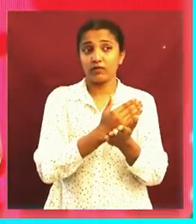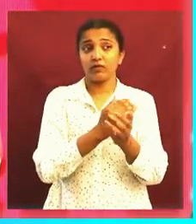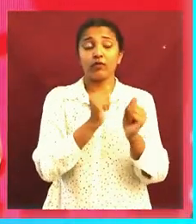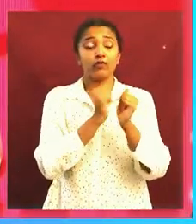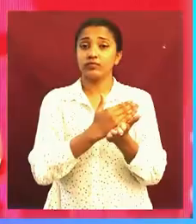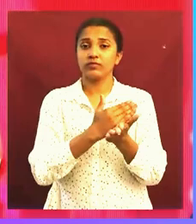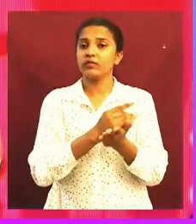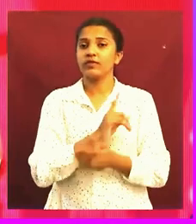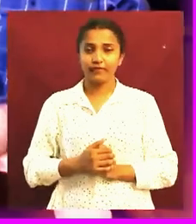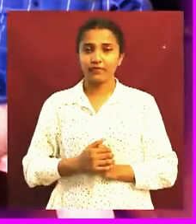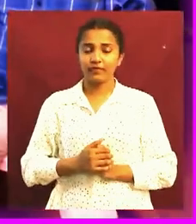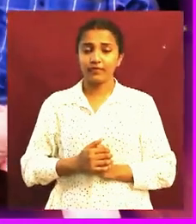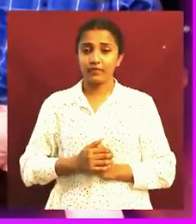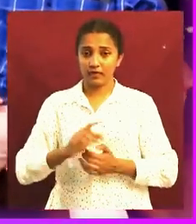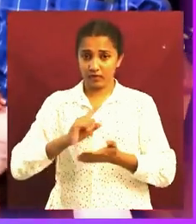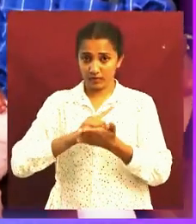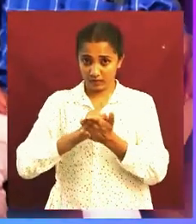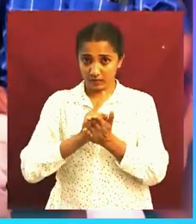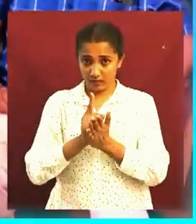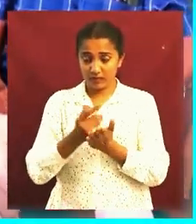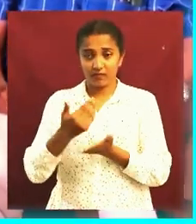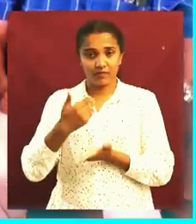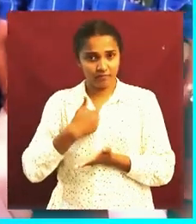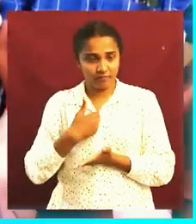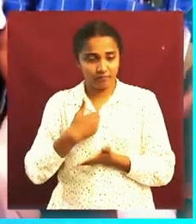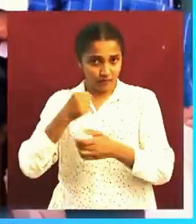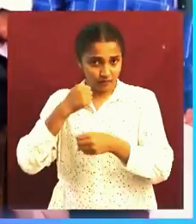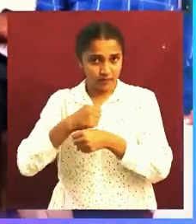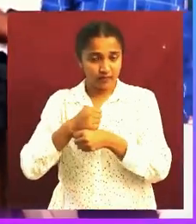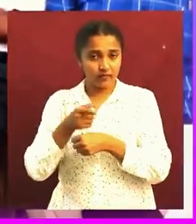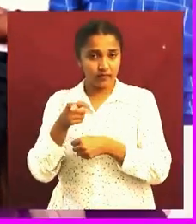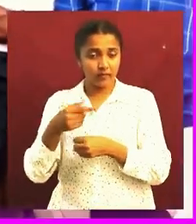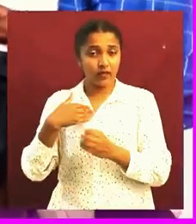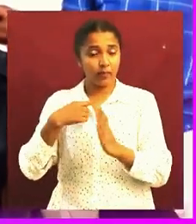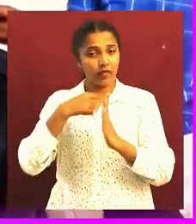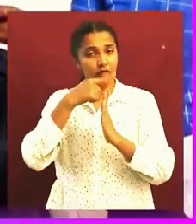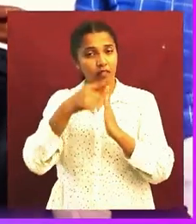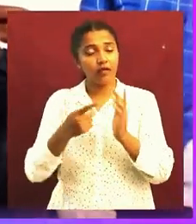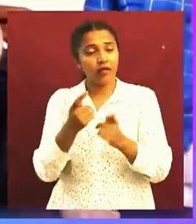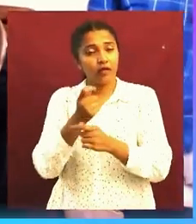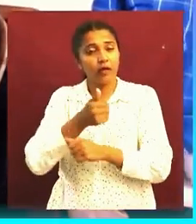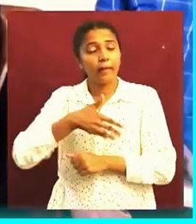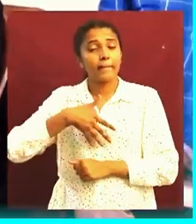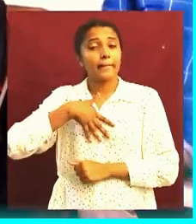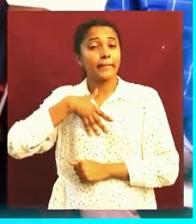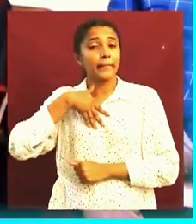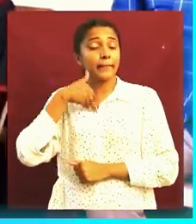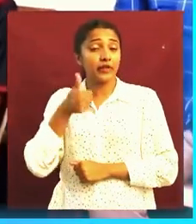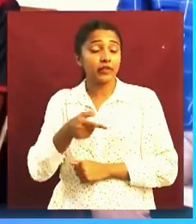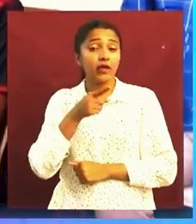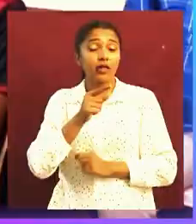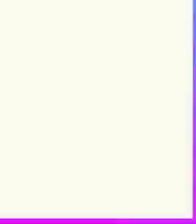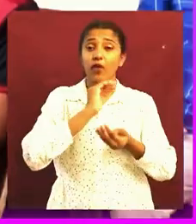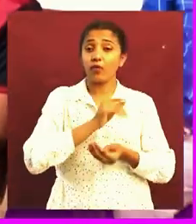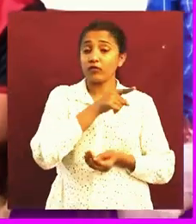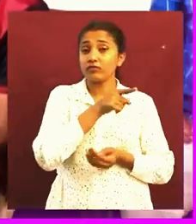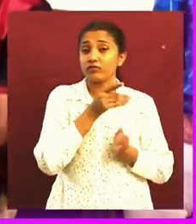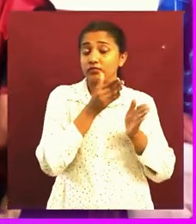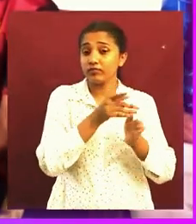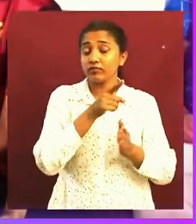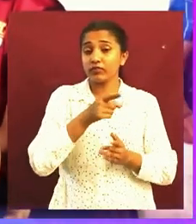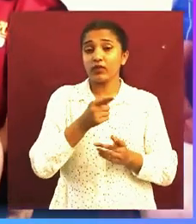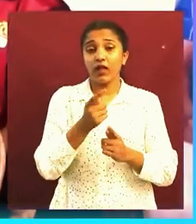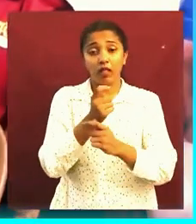නතර කරනවා නෑ ජාතික ජන බලවේගයේ ආණ්ඩුවක් යනු අපේ රටේ ආර්ථික ප්‍රධානම එන්ජින් එක පෞද්ගලිකංශය